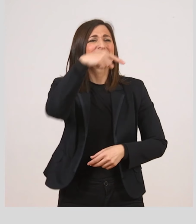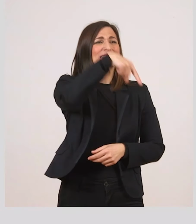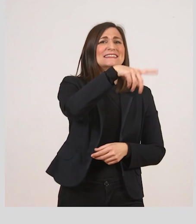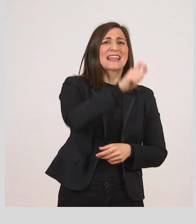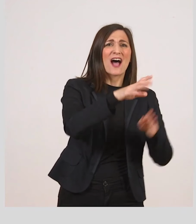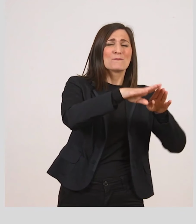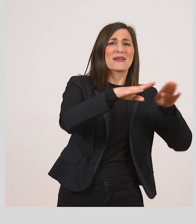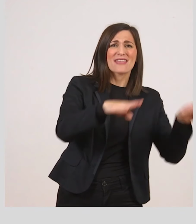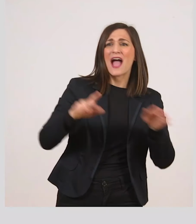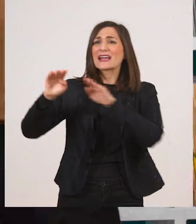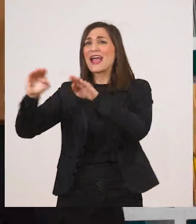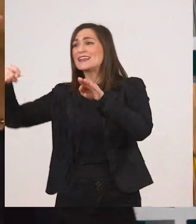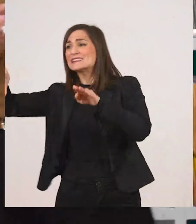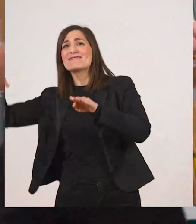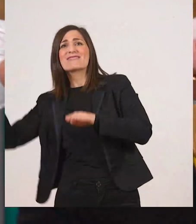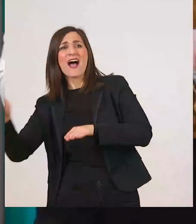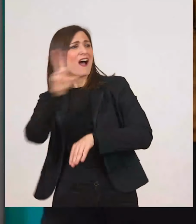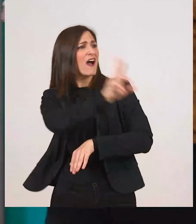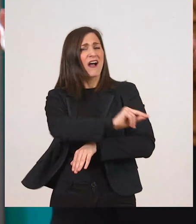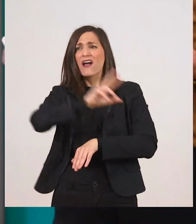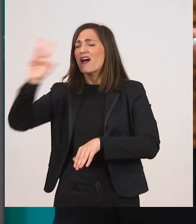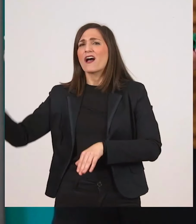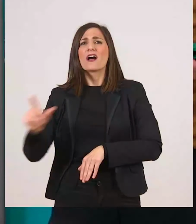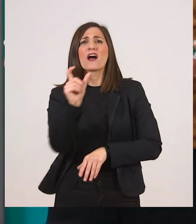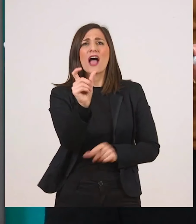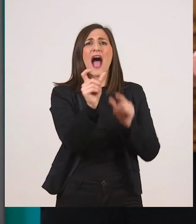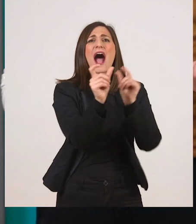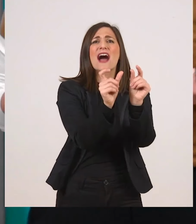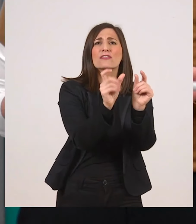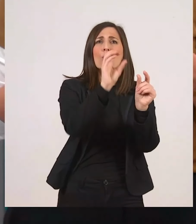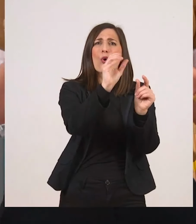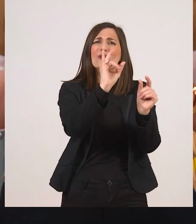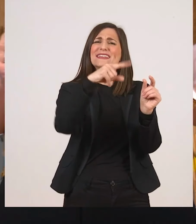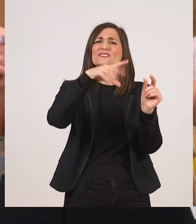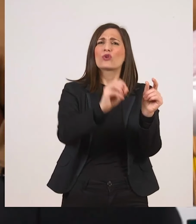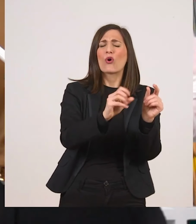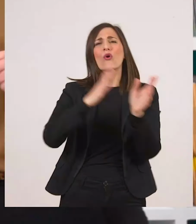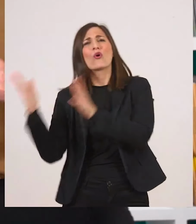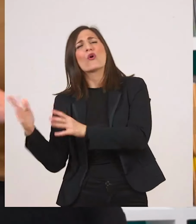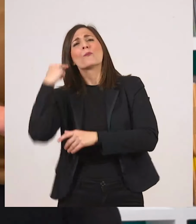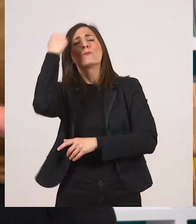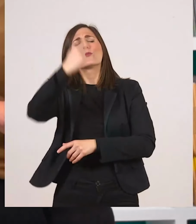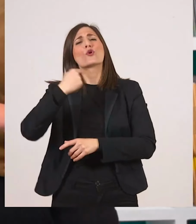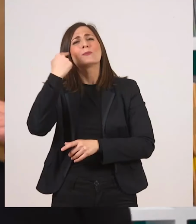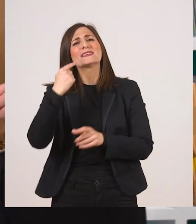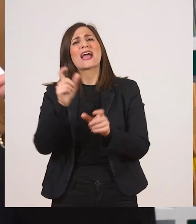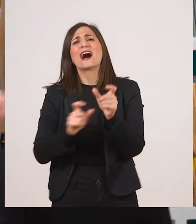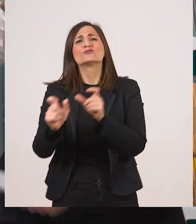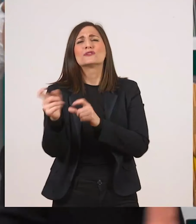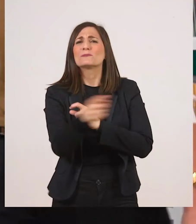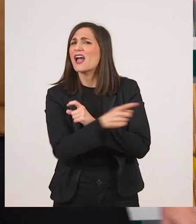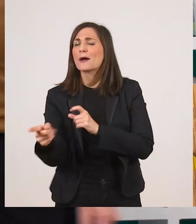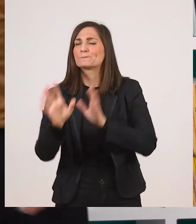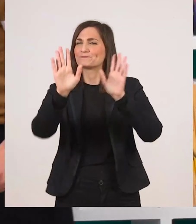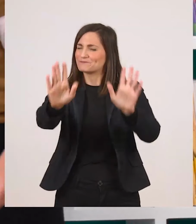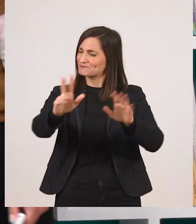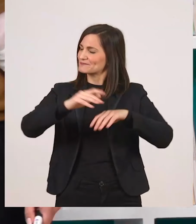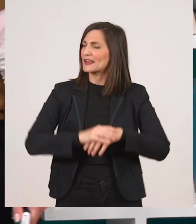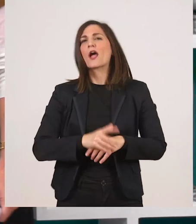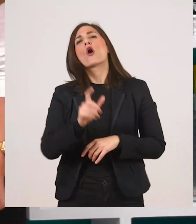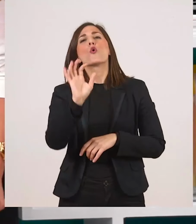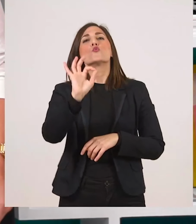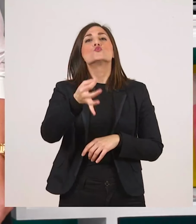με αυτό το τα, είναι λόγια. Ποιο είναι το άρθρο και ποιο είναι η προσωπική αντωνυμία. Υπάρχει ένα κολπάκι για να τα ξεχωρίζουμε. Δίπλα στο ουσιαστικό βρίσκεται